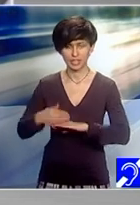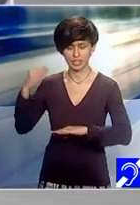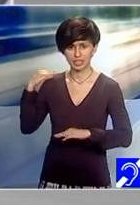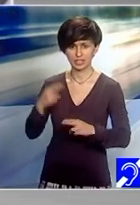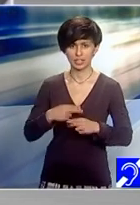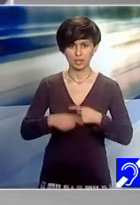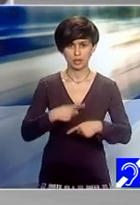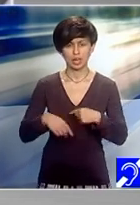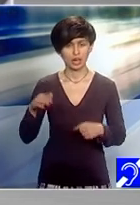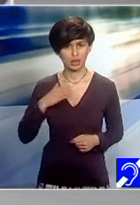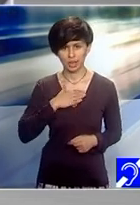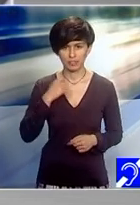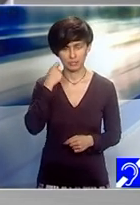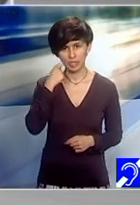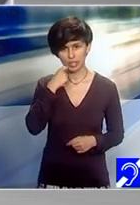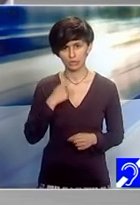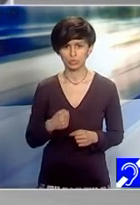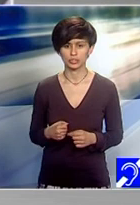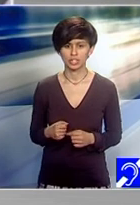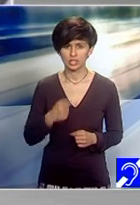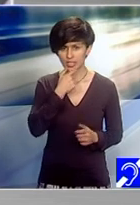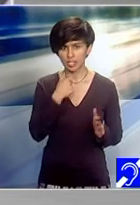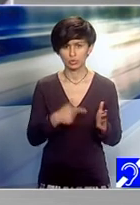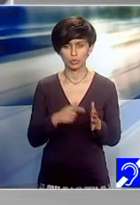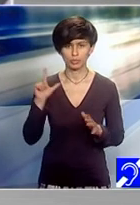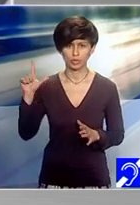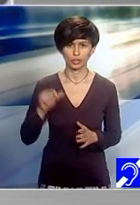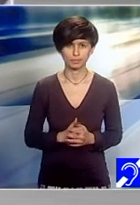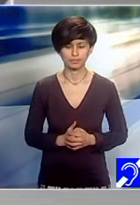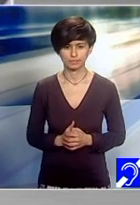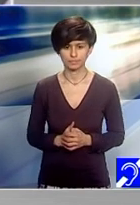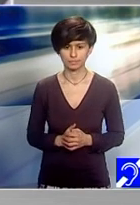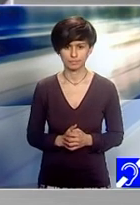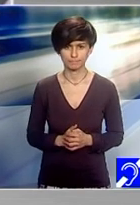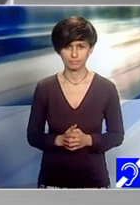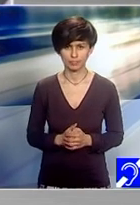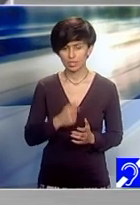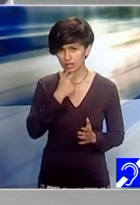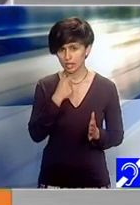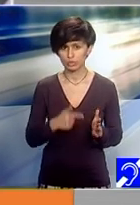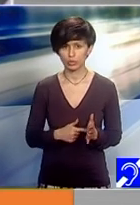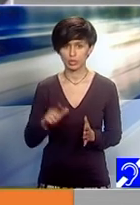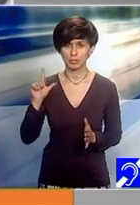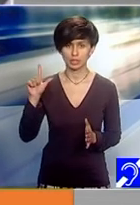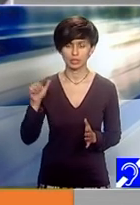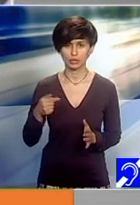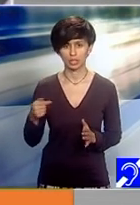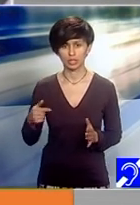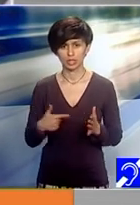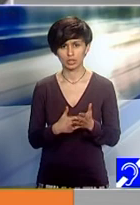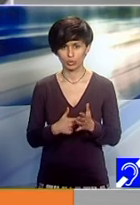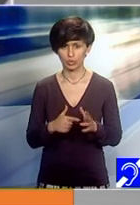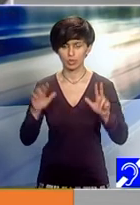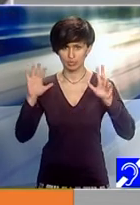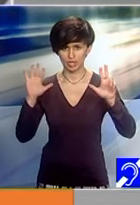de nord-vest ulterior, din 2002 deja. A fost un prim pilot 2002-2008 și avem acum